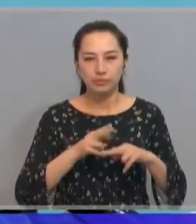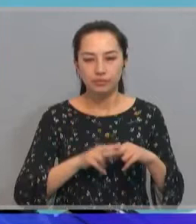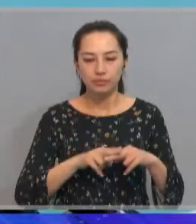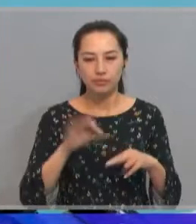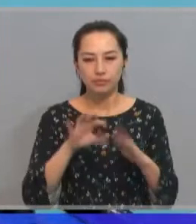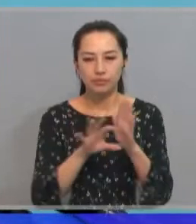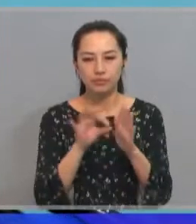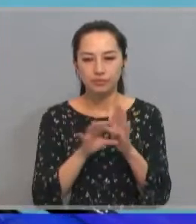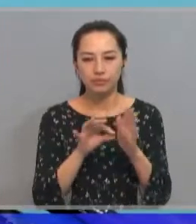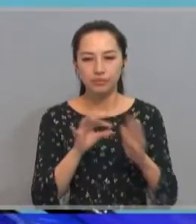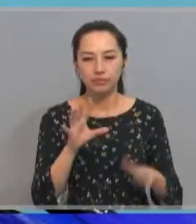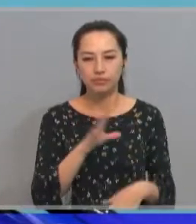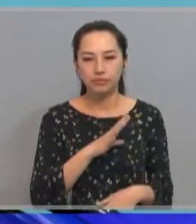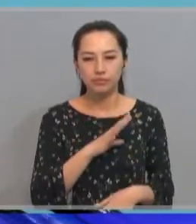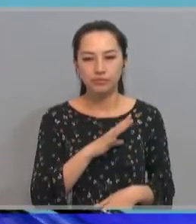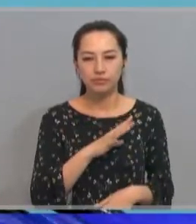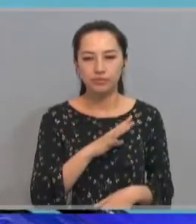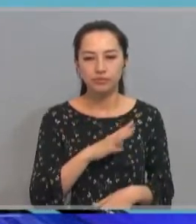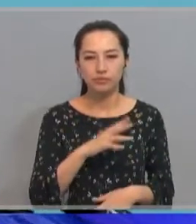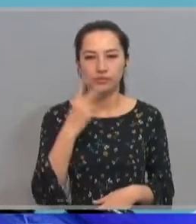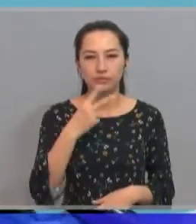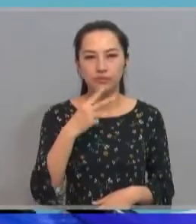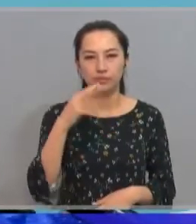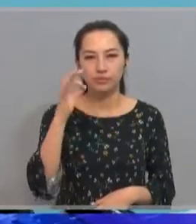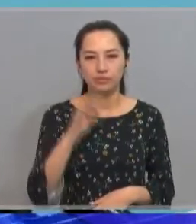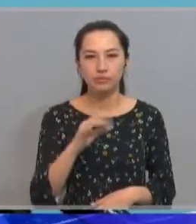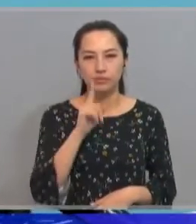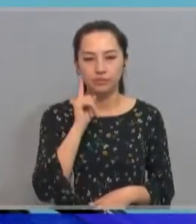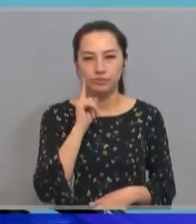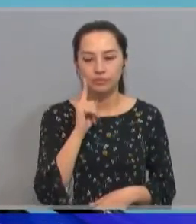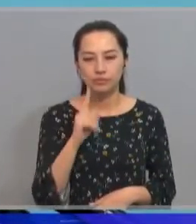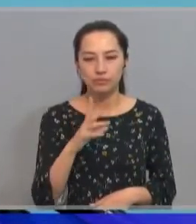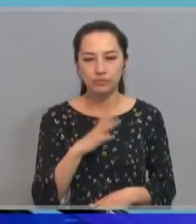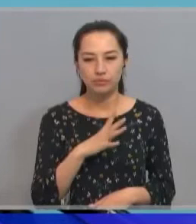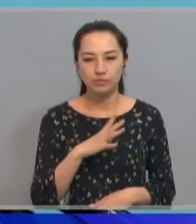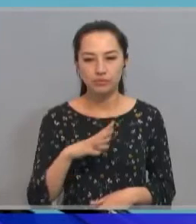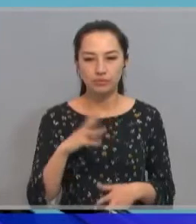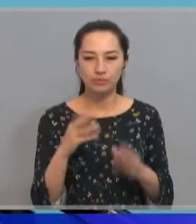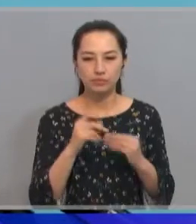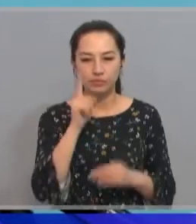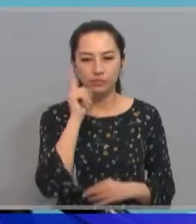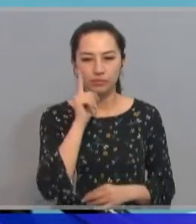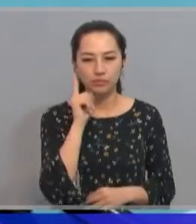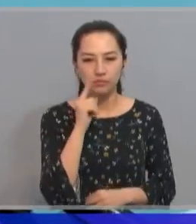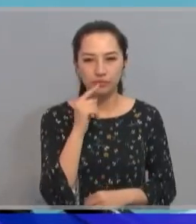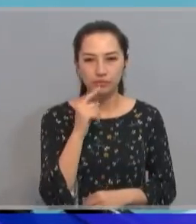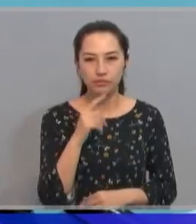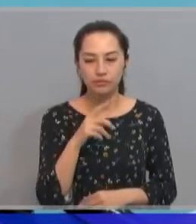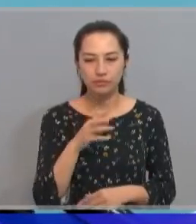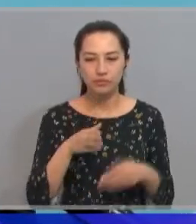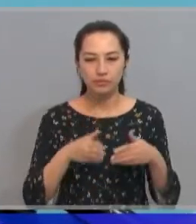аралық выбор болды. Сонда 20% жастар өтті, жастарға да жол асылып